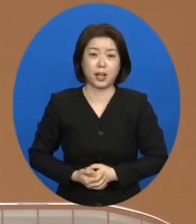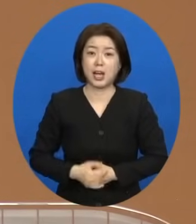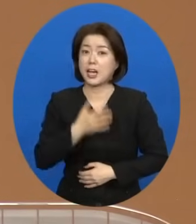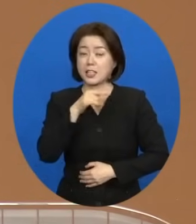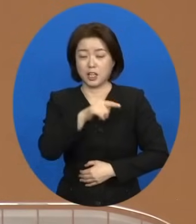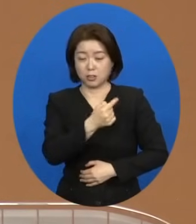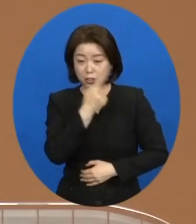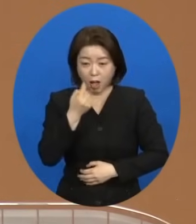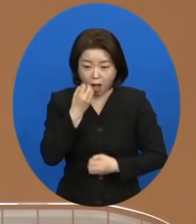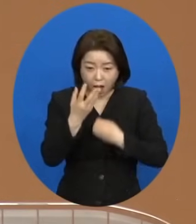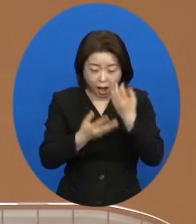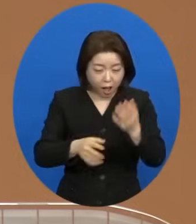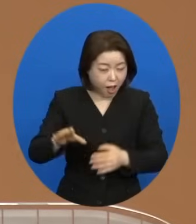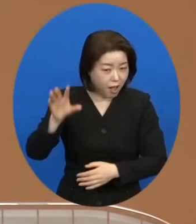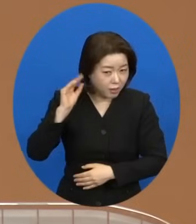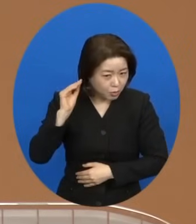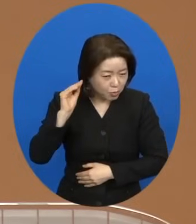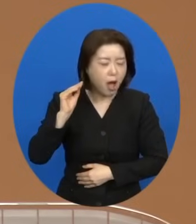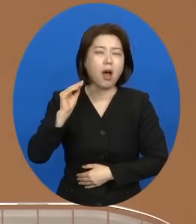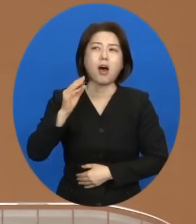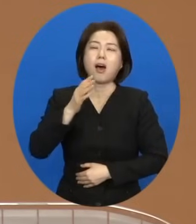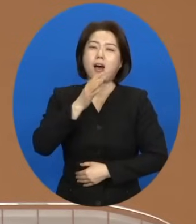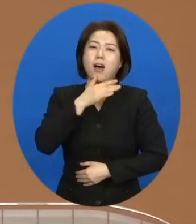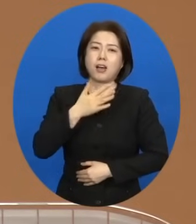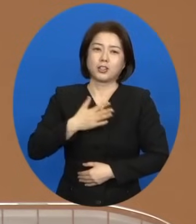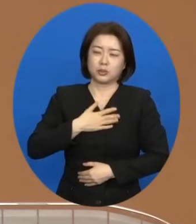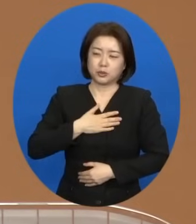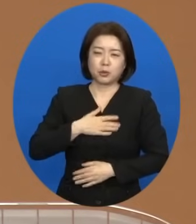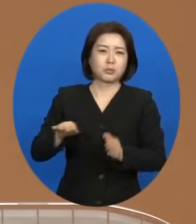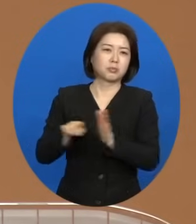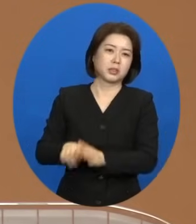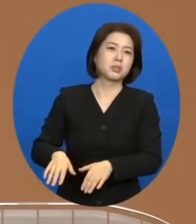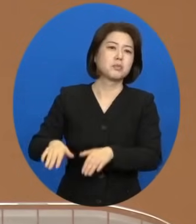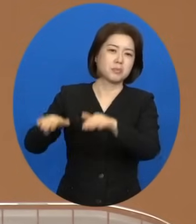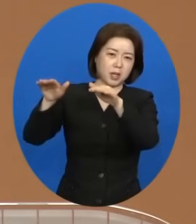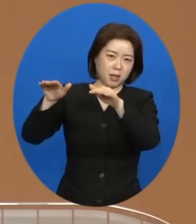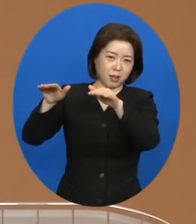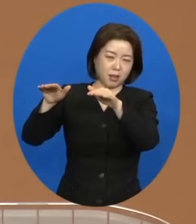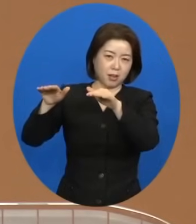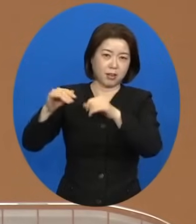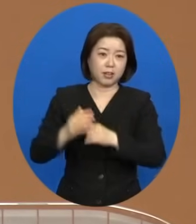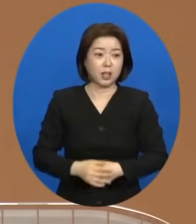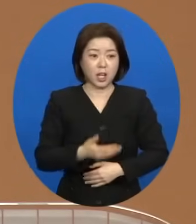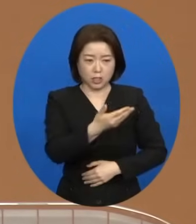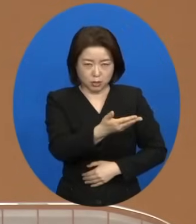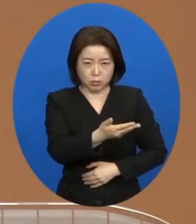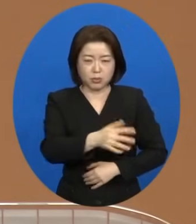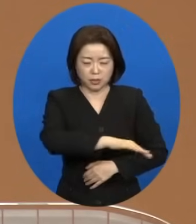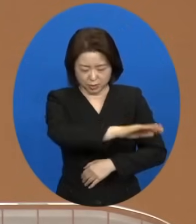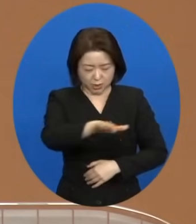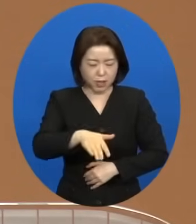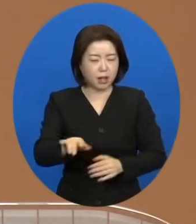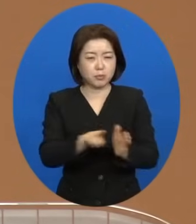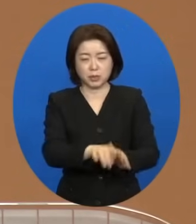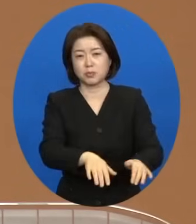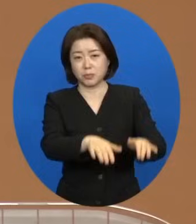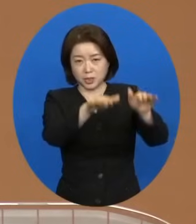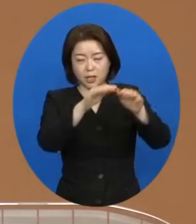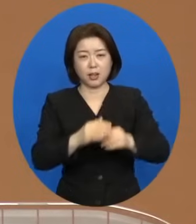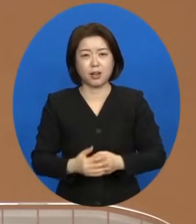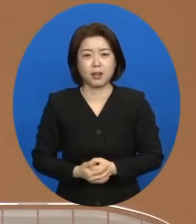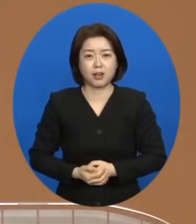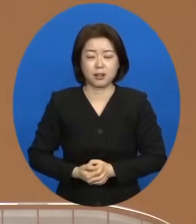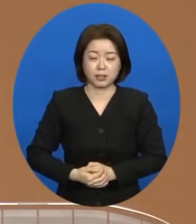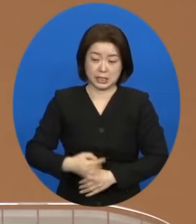그 간증을들을 때마다 제가 저도 저도 성장하는 거예요 저도 잘하는 겁니다 그분들도 잘하고 그러니까 의의